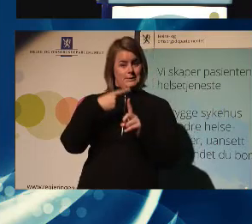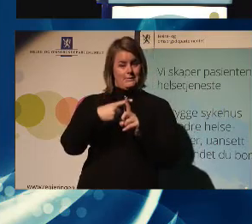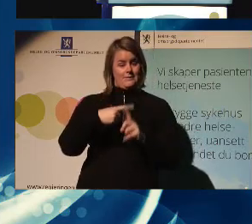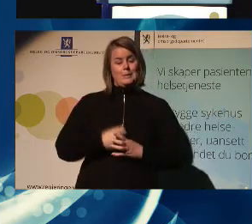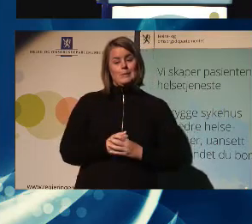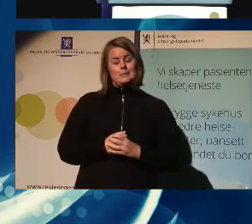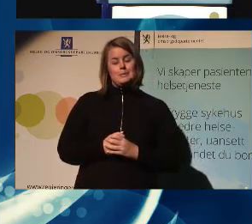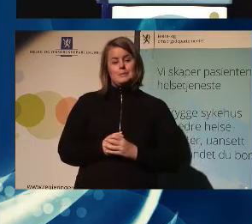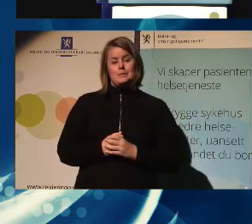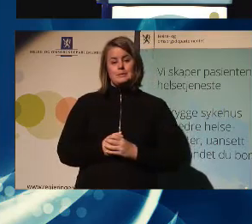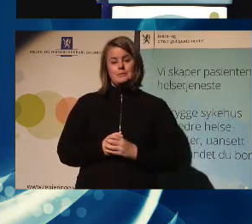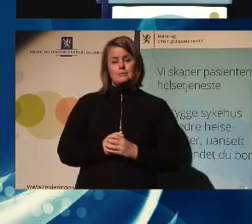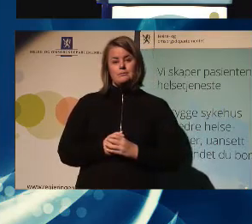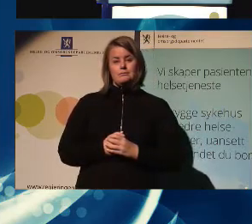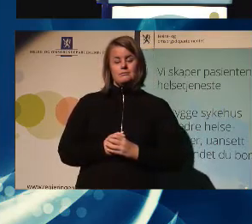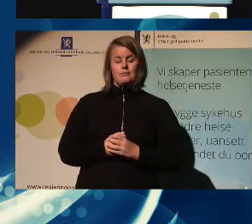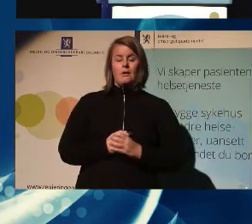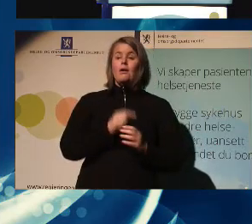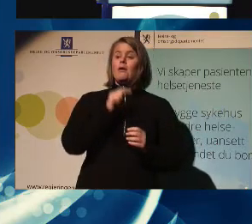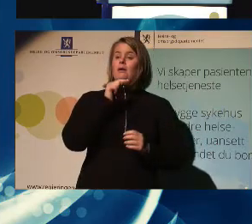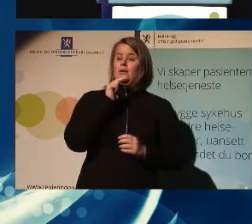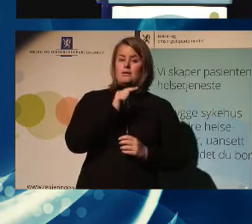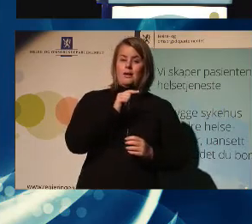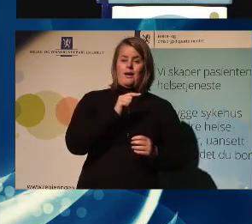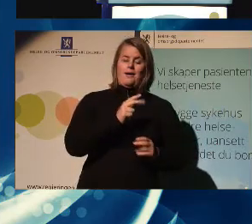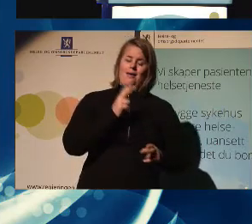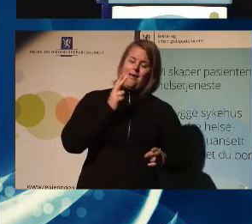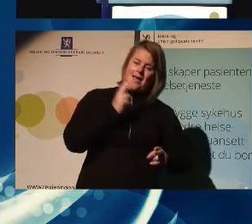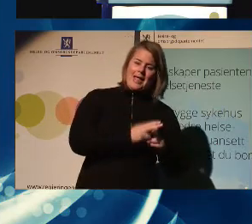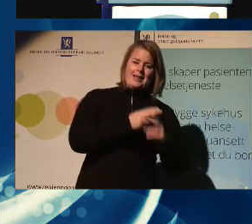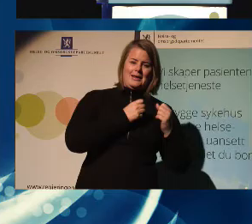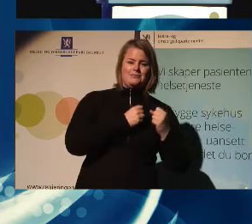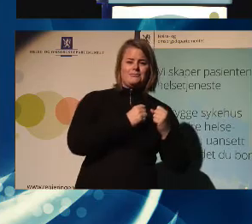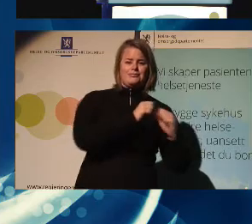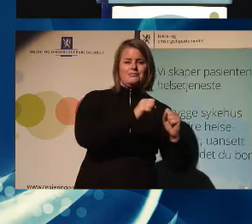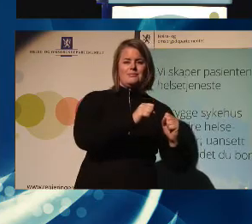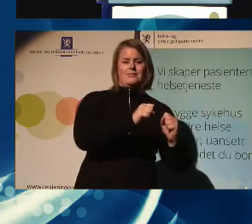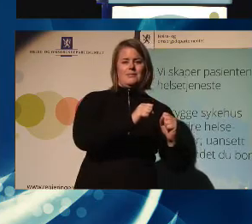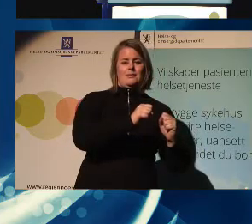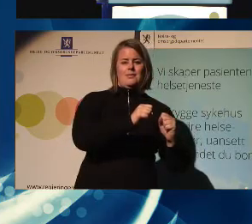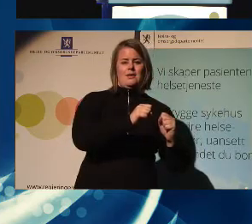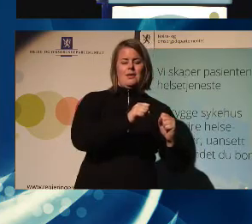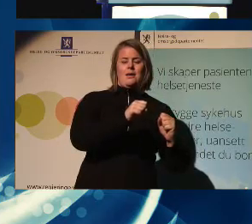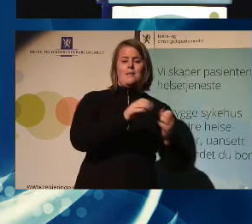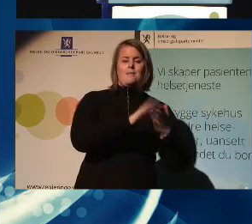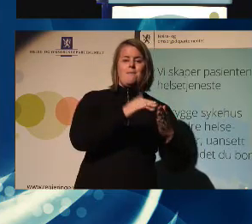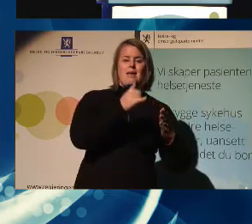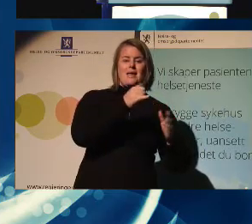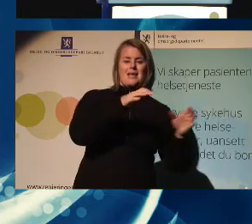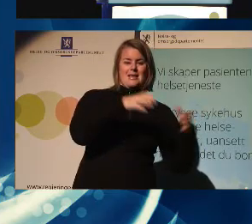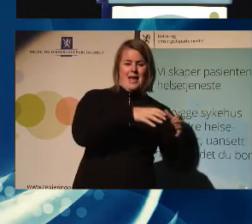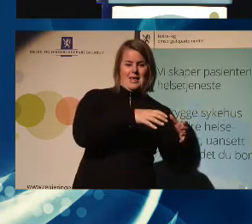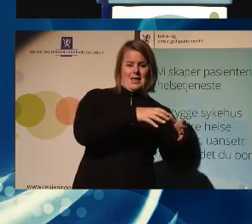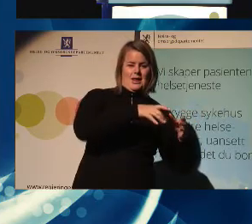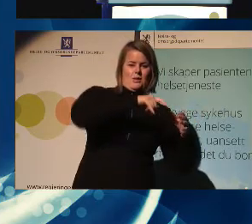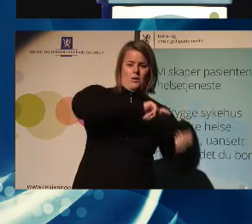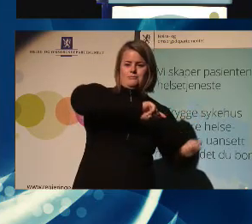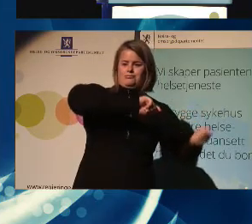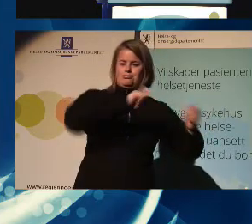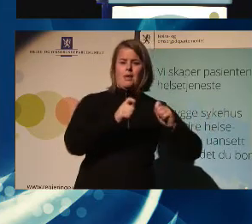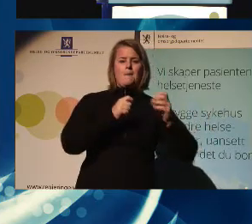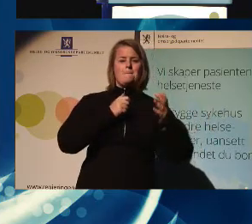svar. Da kunne vi endelig starte jobben med å flytte med i gjengen fra tegnebrettet og